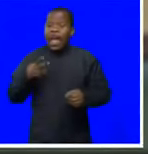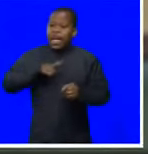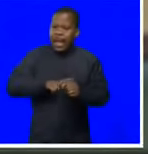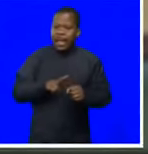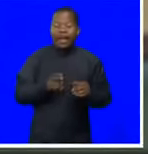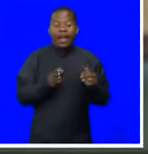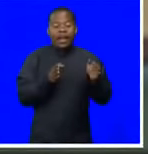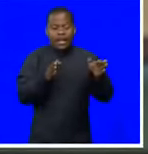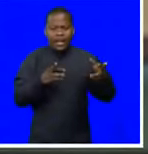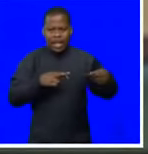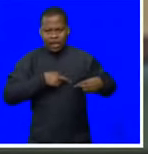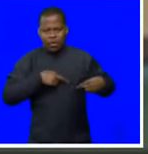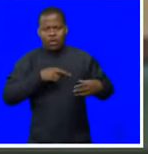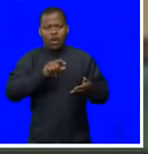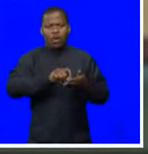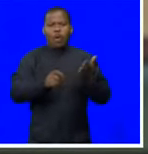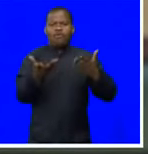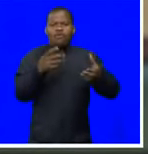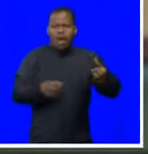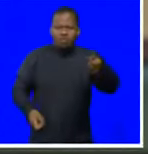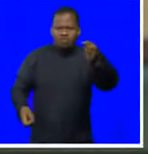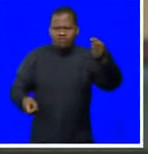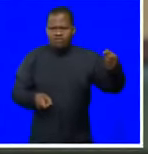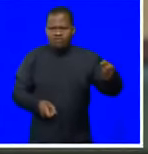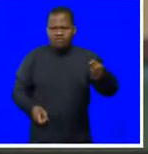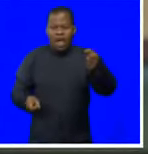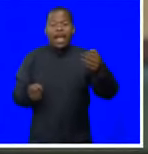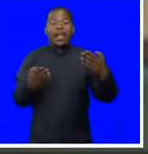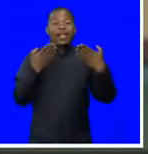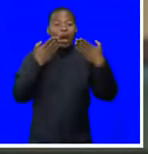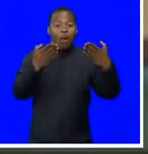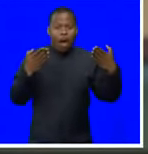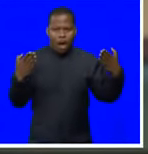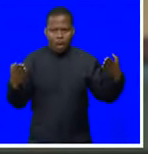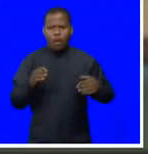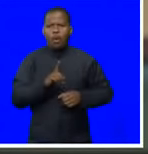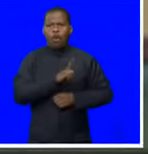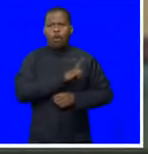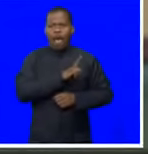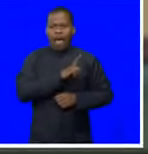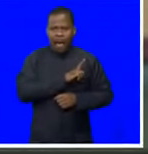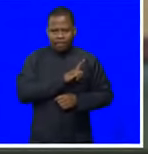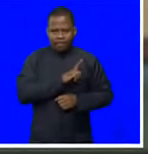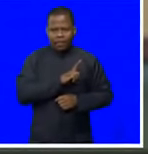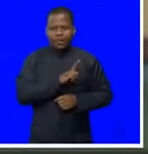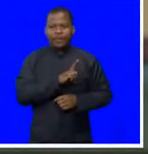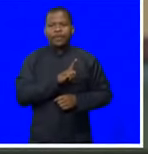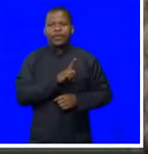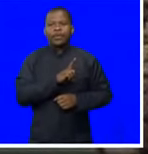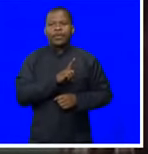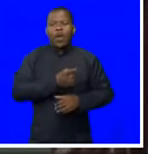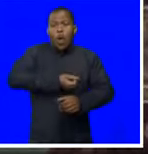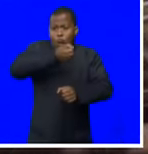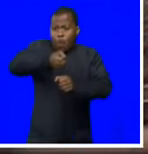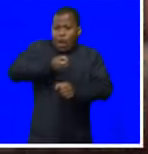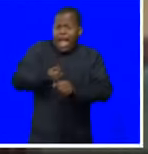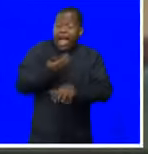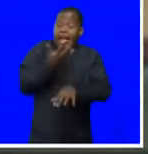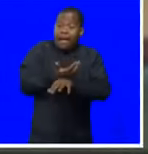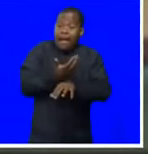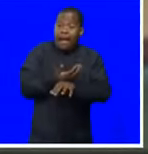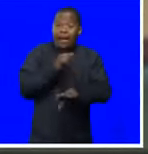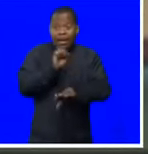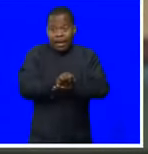baka fire lokhona amelele fire xa uthi asibongela ukuthi sibahlonishwa siyabonga lokuthi fire